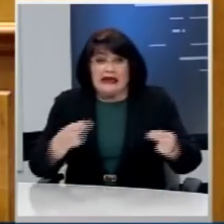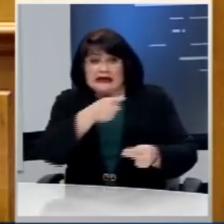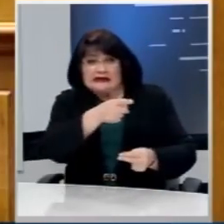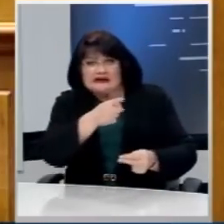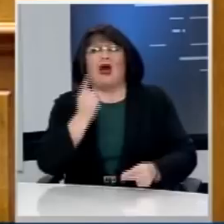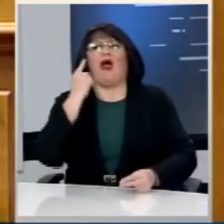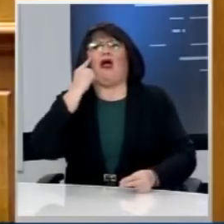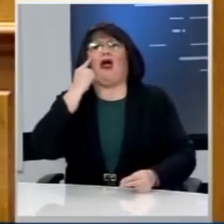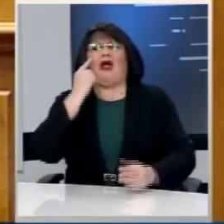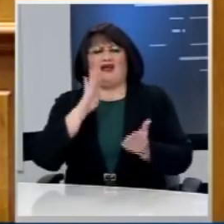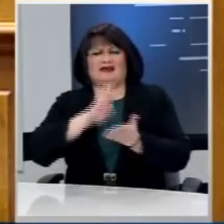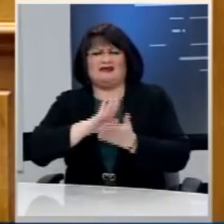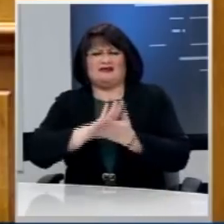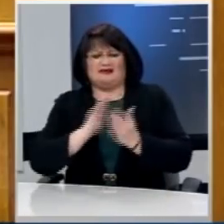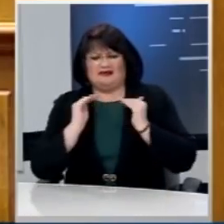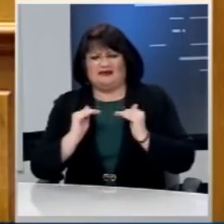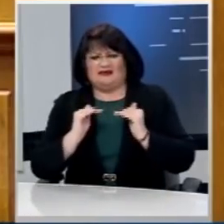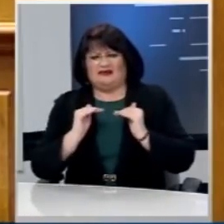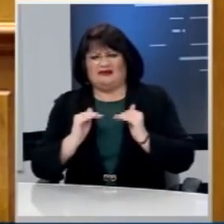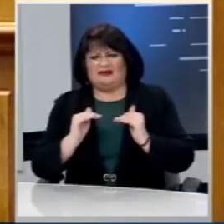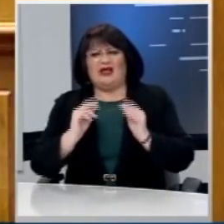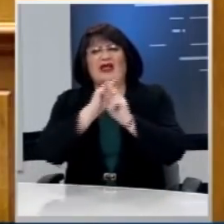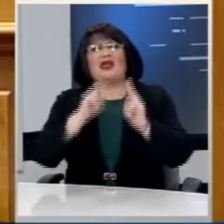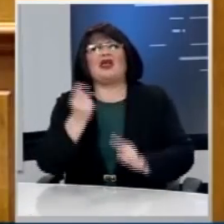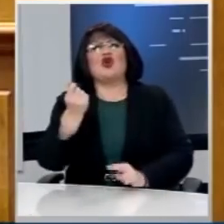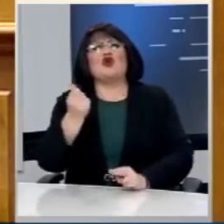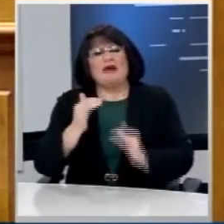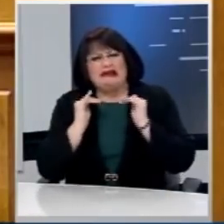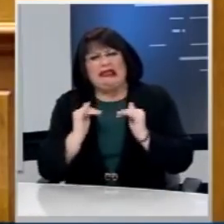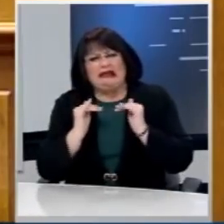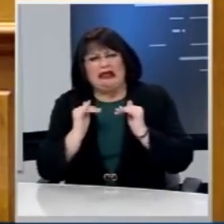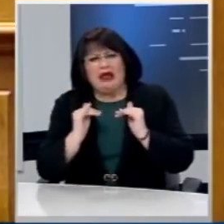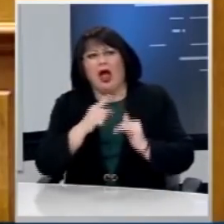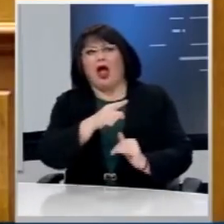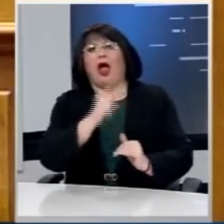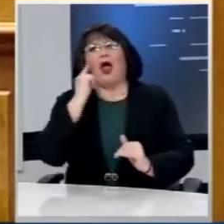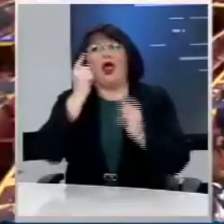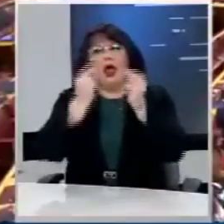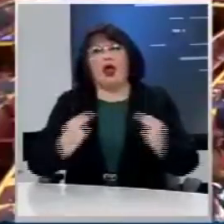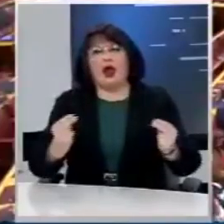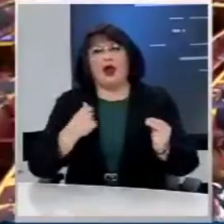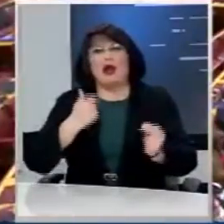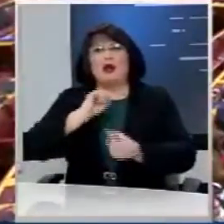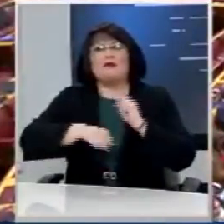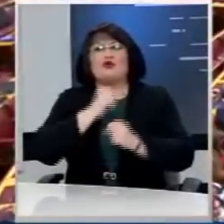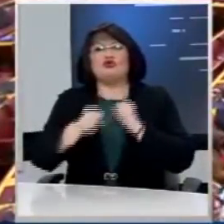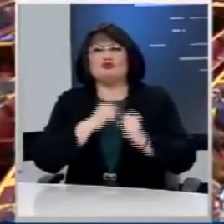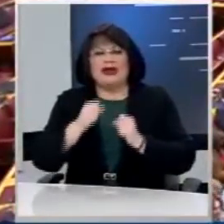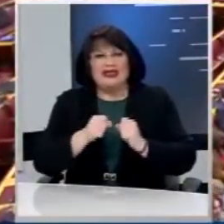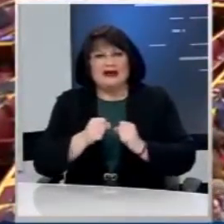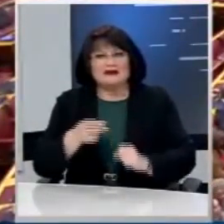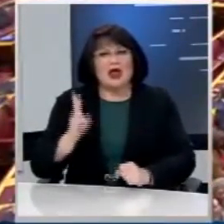μπροστά στη συνεχιζόμενη στασιμότητα της διεθνούς οικονομίας? Επιχειρείτε να ξεμπερδέψετε με αυτούς